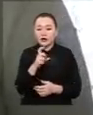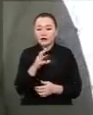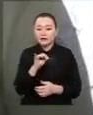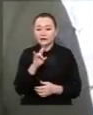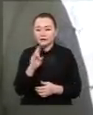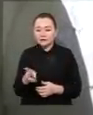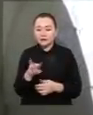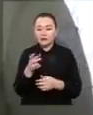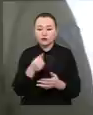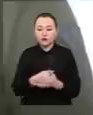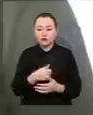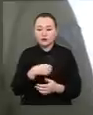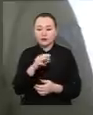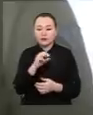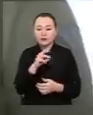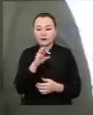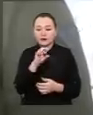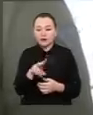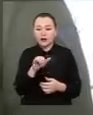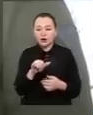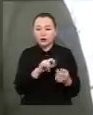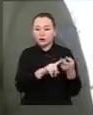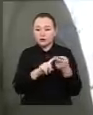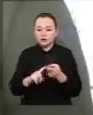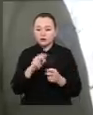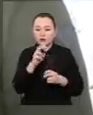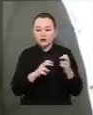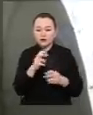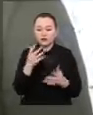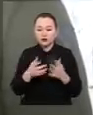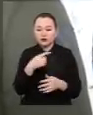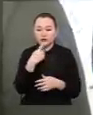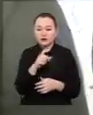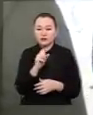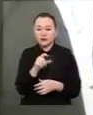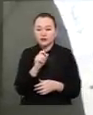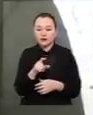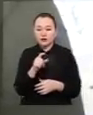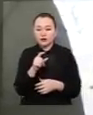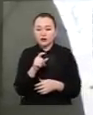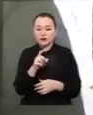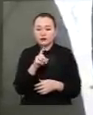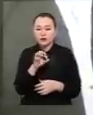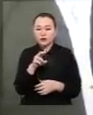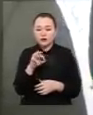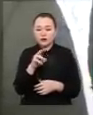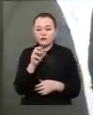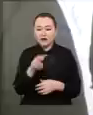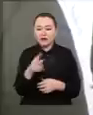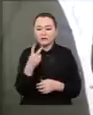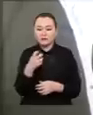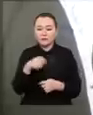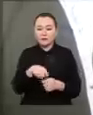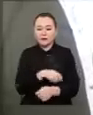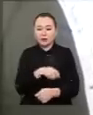Пришахтинску, до нас долетает Стимиртау смог с завода. О чем говорить, если вы золотоотвал в 200 метрах